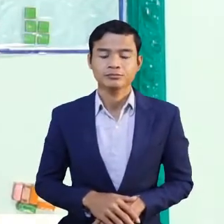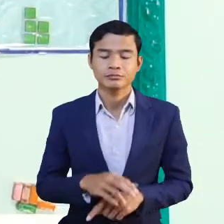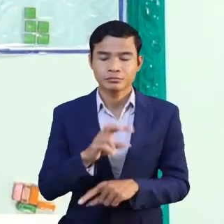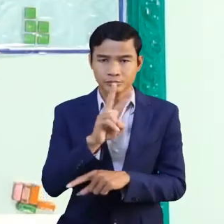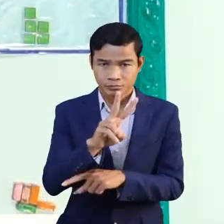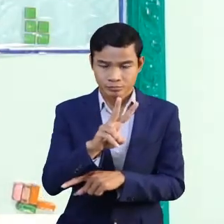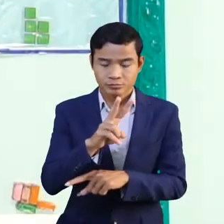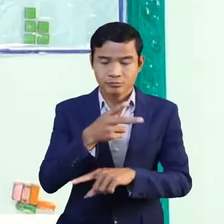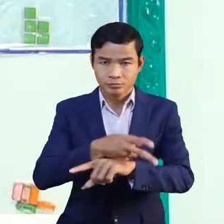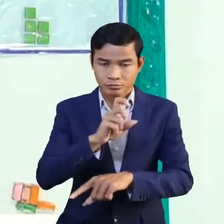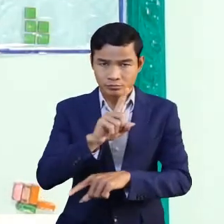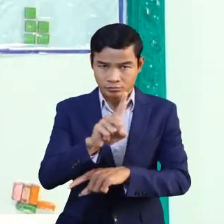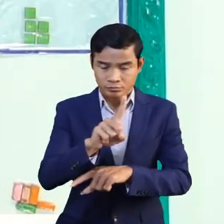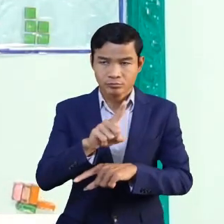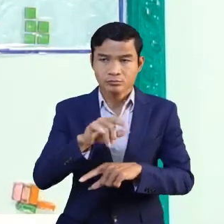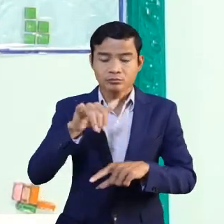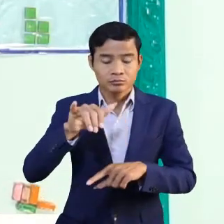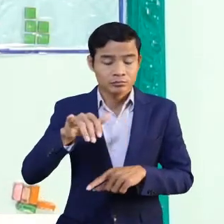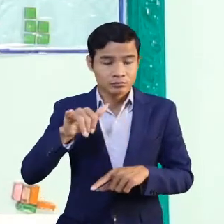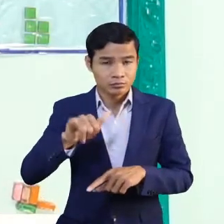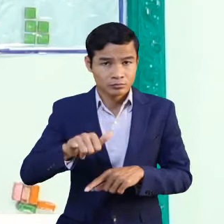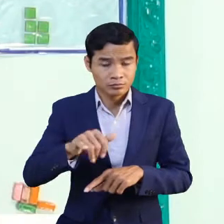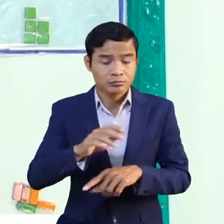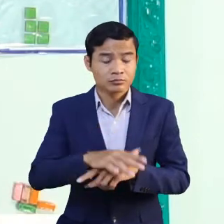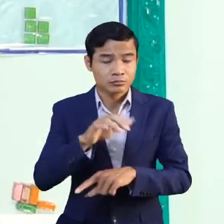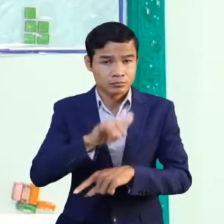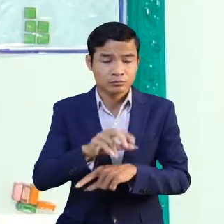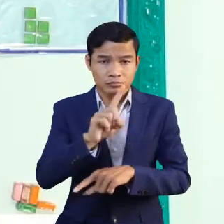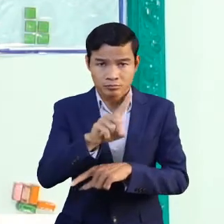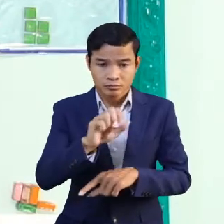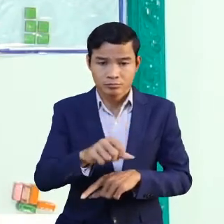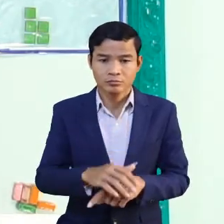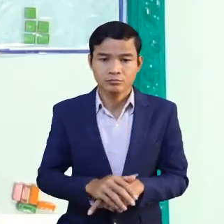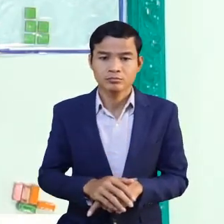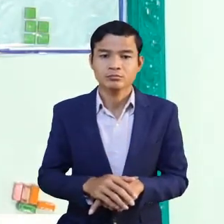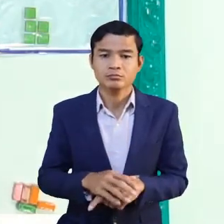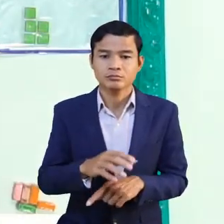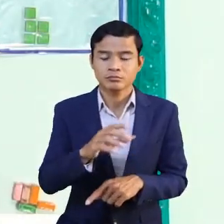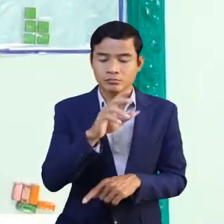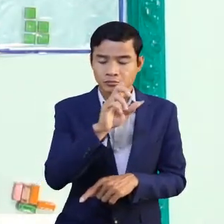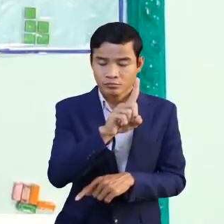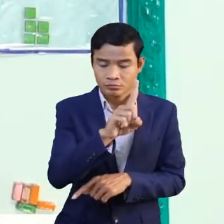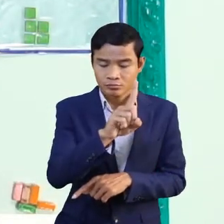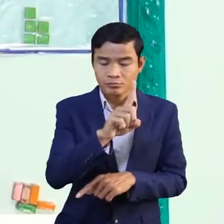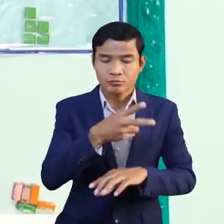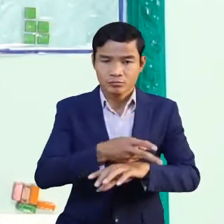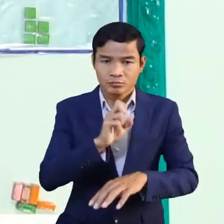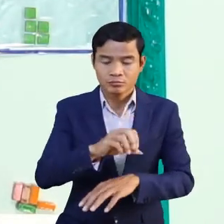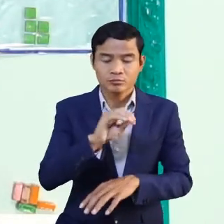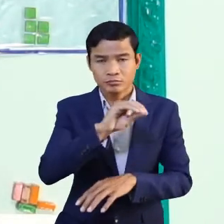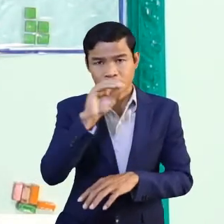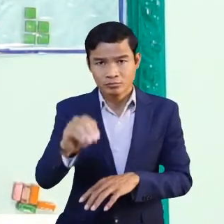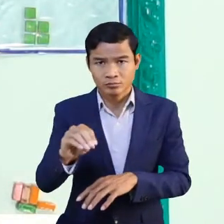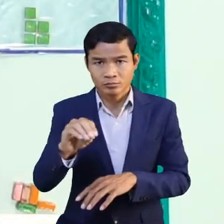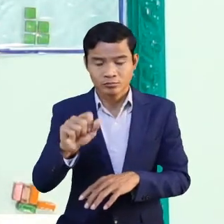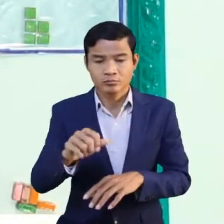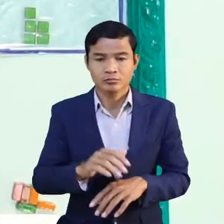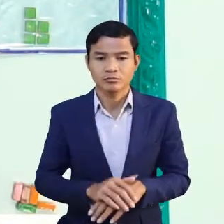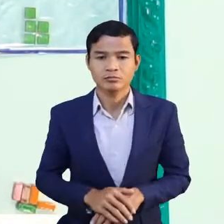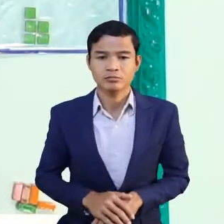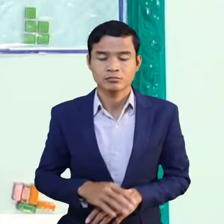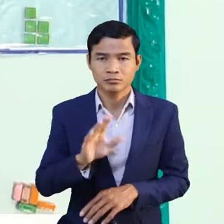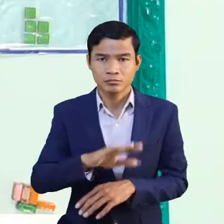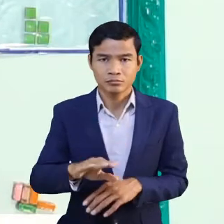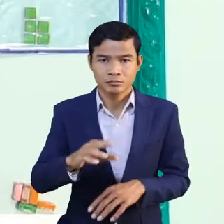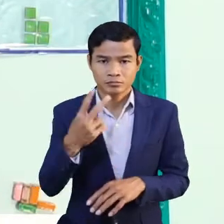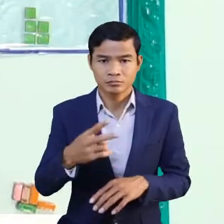ចា2ឲ្យគេខ្ចីអស់1នៅសល់តែ1ទេអញ្ចឹង1ដែលយើងខ្ចីបានគឺយើងសឹកនៅកន្លែងនេះណាចា